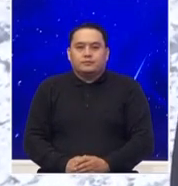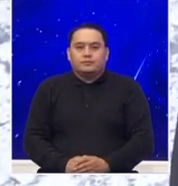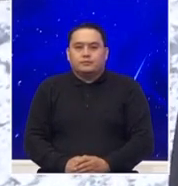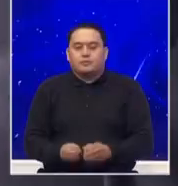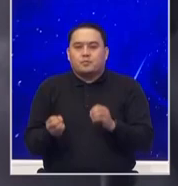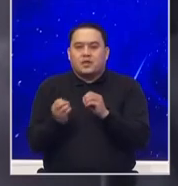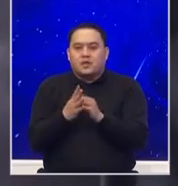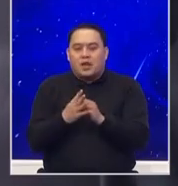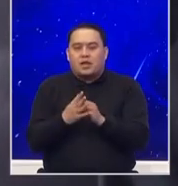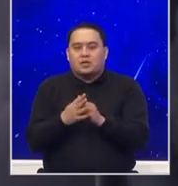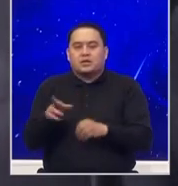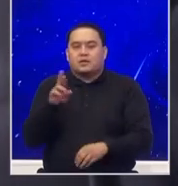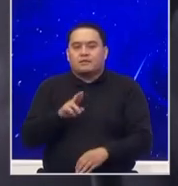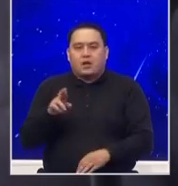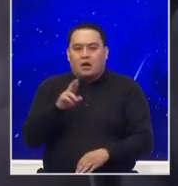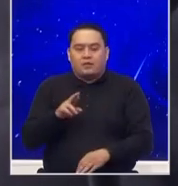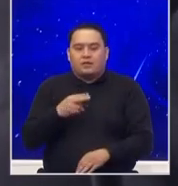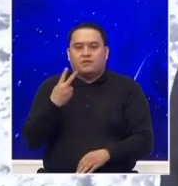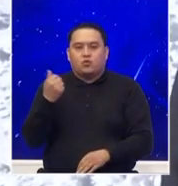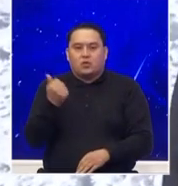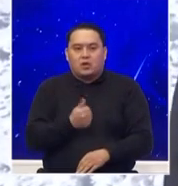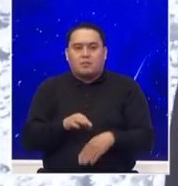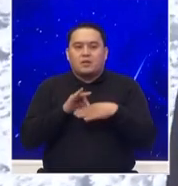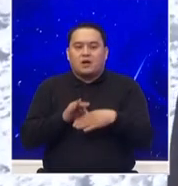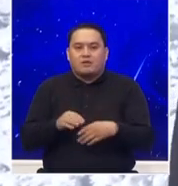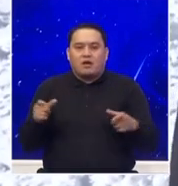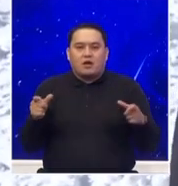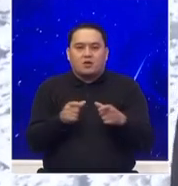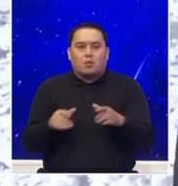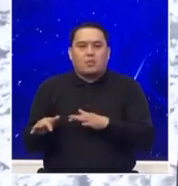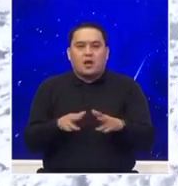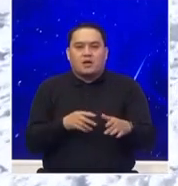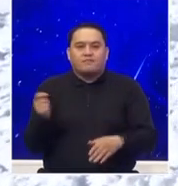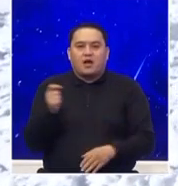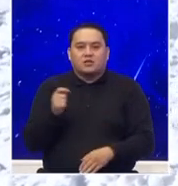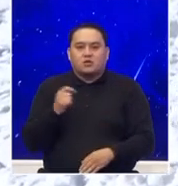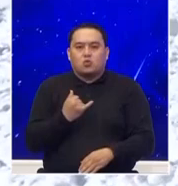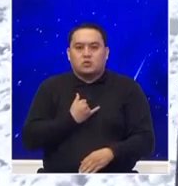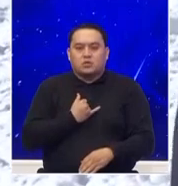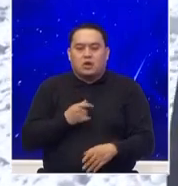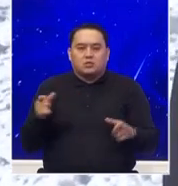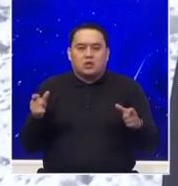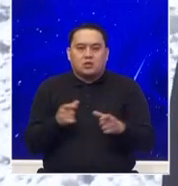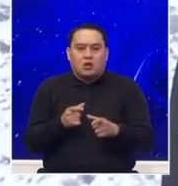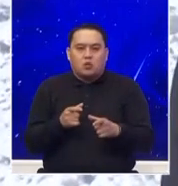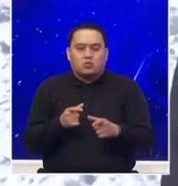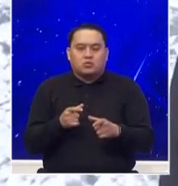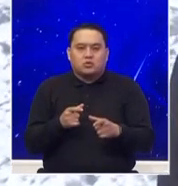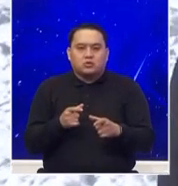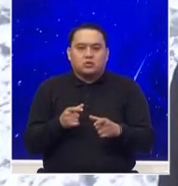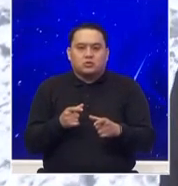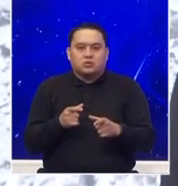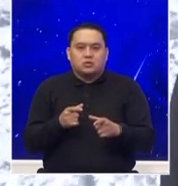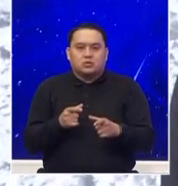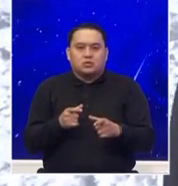по 29 января, будут проводиться карантинные мероприятия. То есть в выходные дни у нас будет проводиться локдаун. То есть